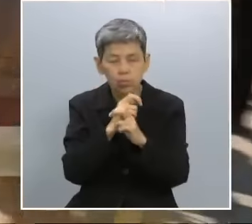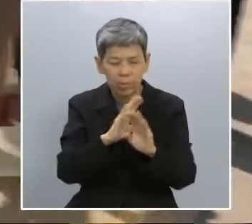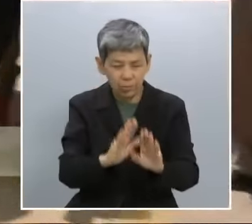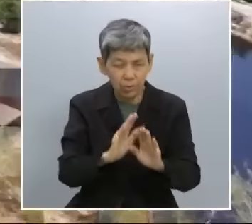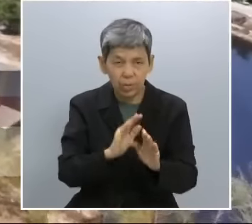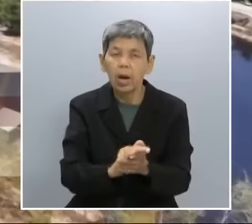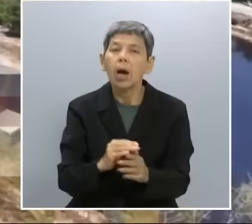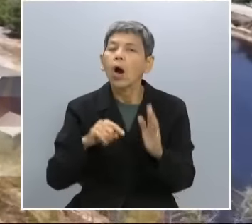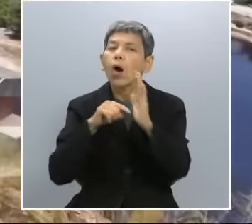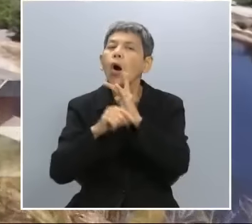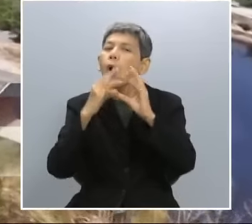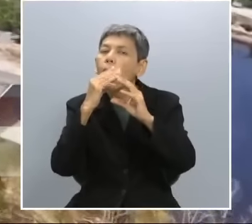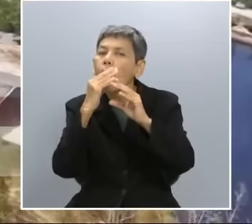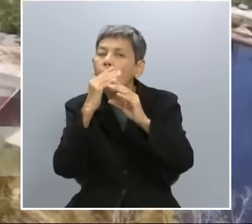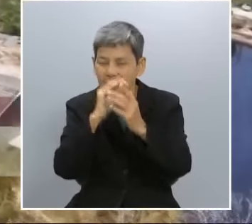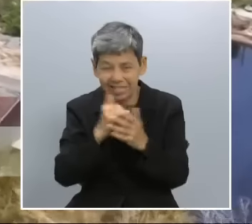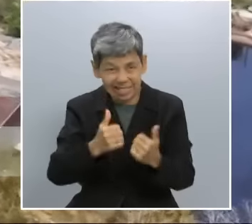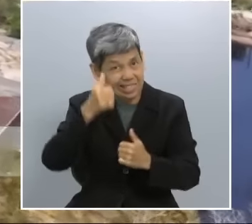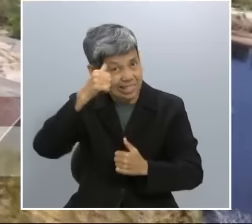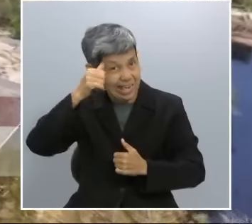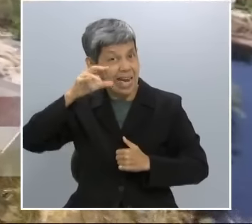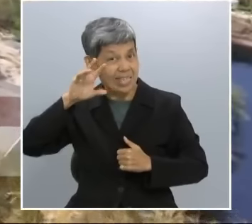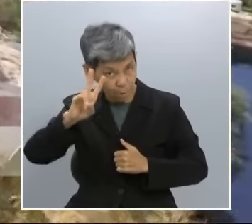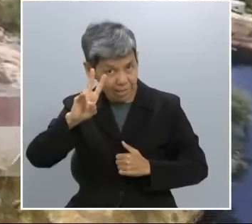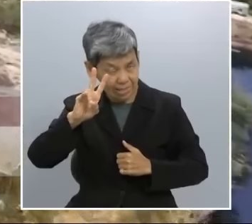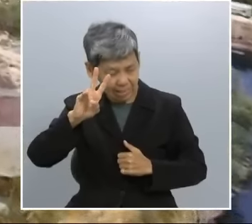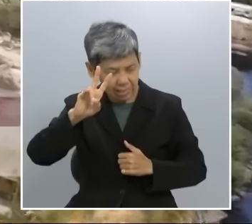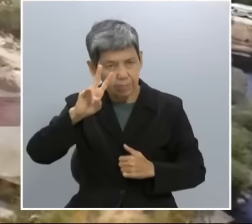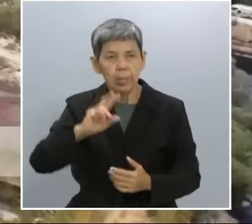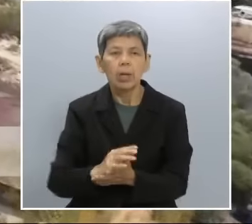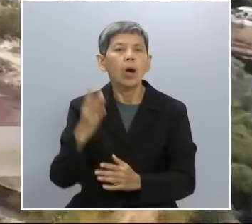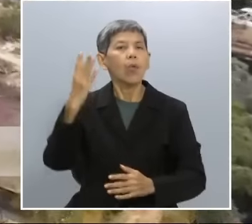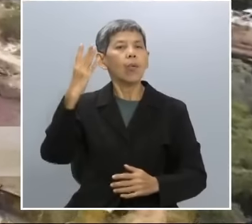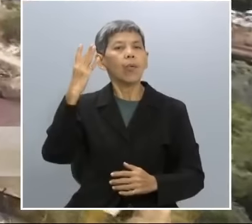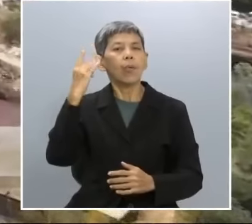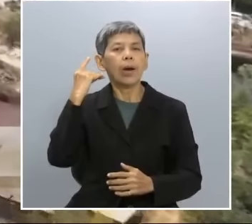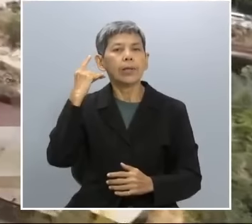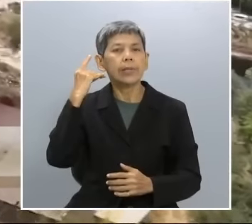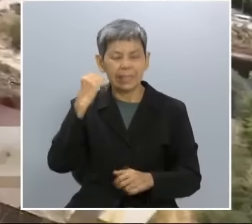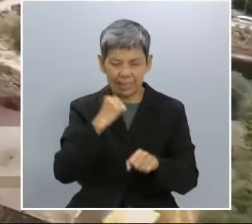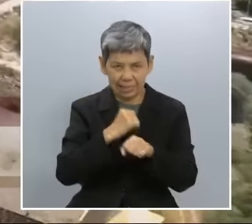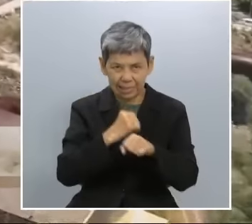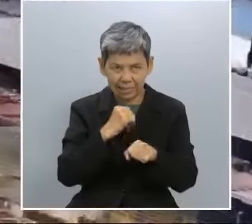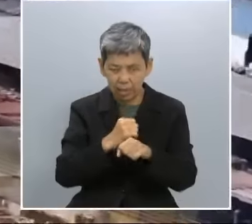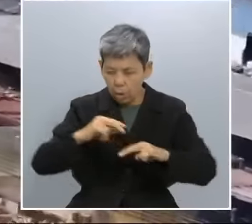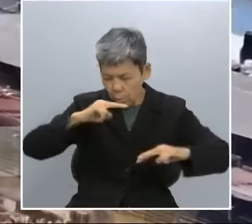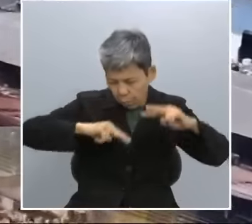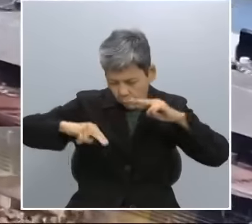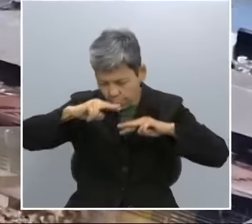าระยองซึ่งต่อเนื่องมาเป็นวันที่7แล้วเช้าวันนี้เมื่อวานนี้ เร่งรัดให้พิสูจน์หลักฐ